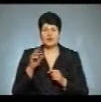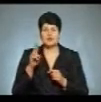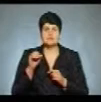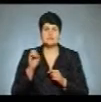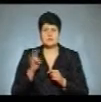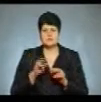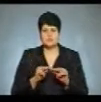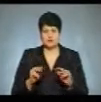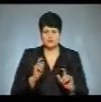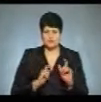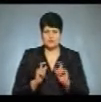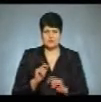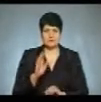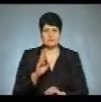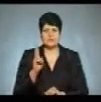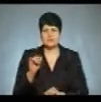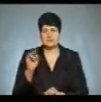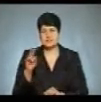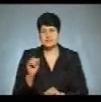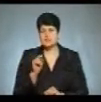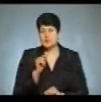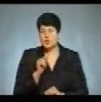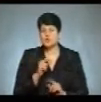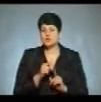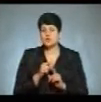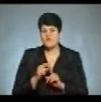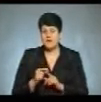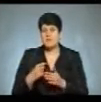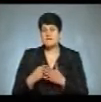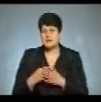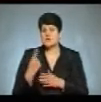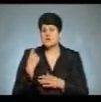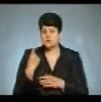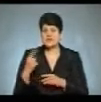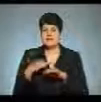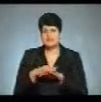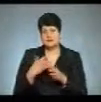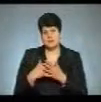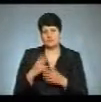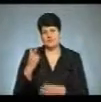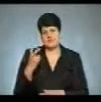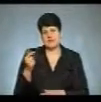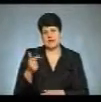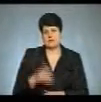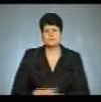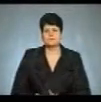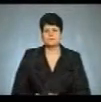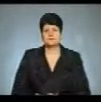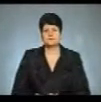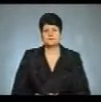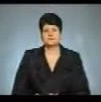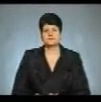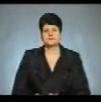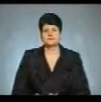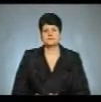педагогічного університету Володимир Кіцак. За його словами, собівартість однієї сітки в середньому 200 гривень.